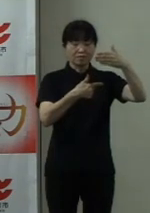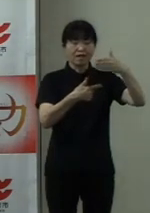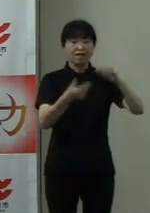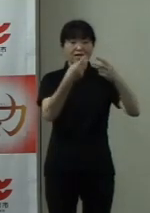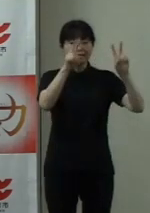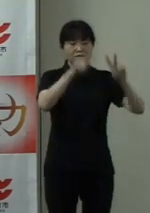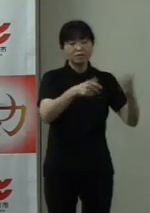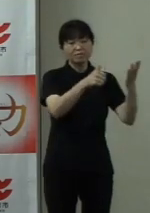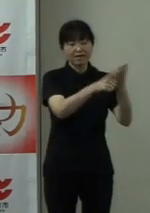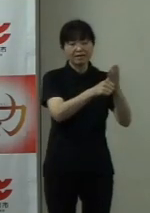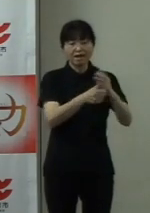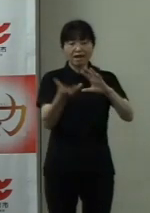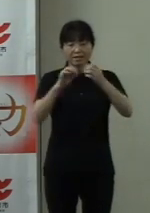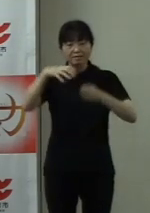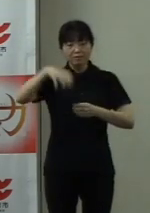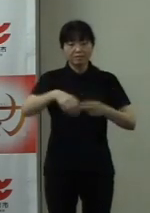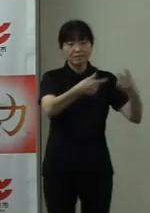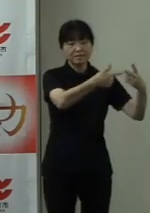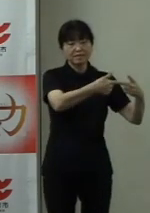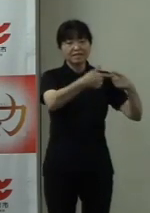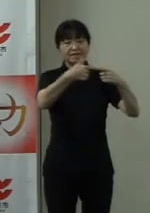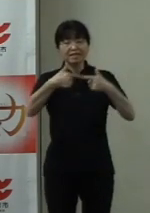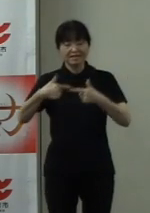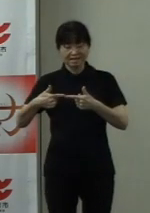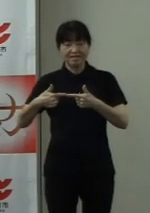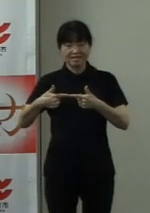から、出雲の方にこう来ていただいて、